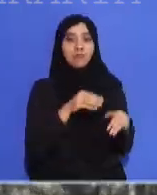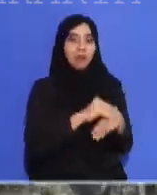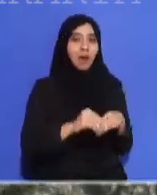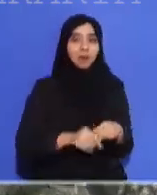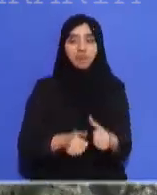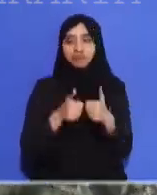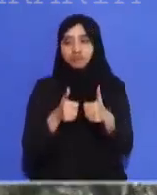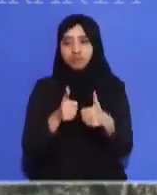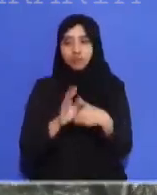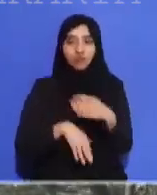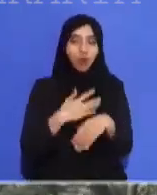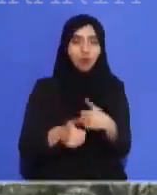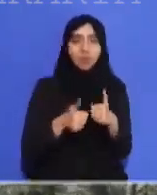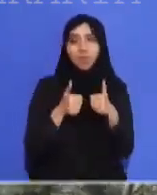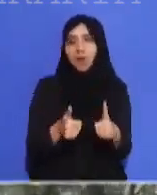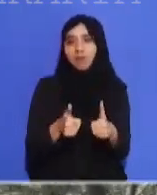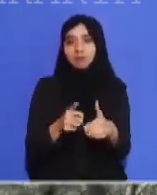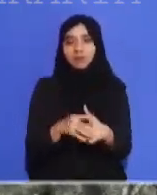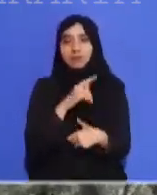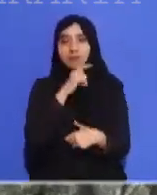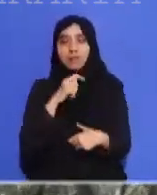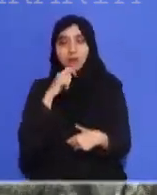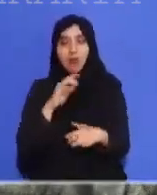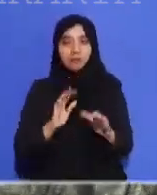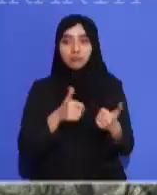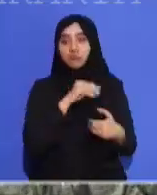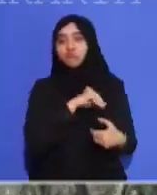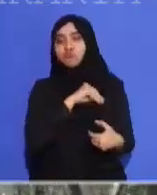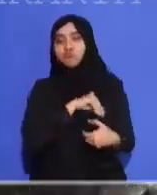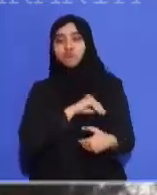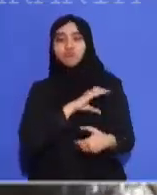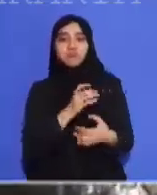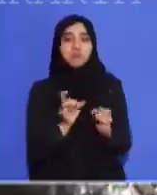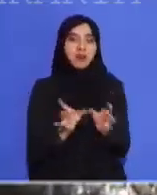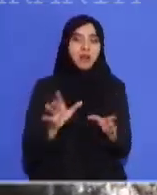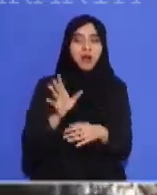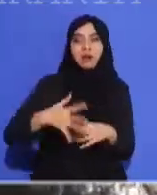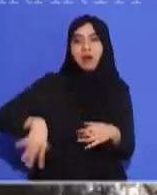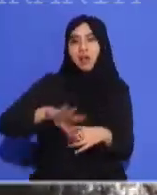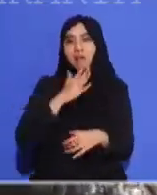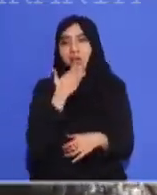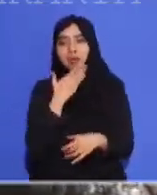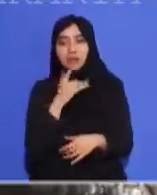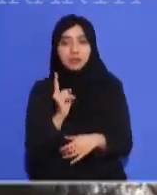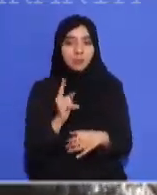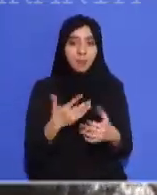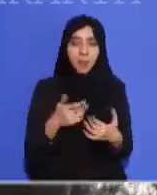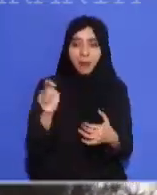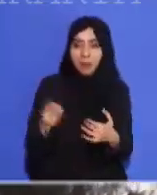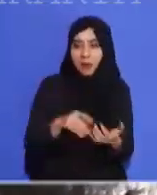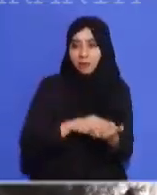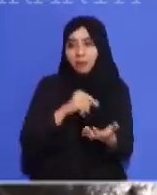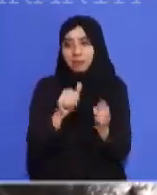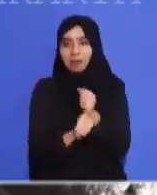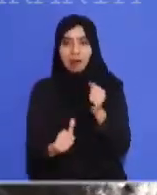sagedipun kemunah kanthi sae, kepara malah asilipun ugi langkung kathah kabandingaken kalian lahan konvensional. Jalaran ginakaken rabuk kandang minangka